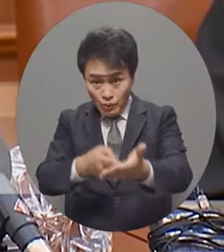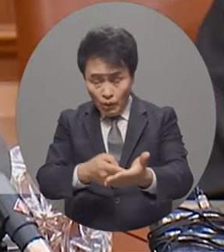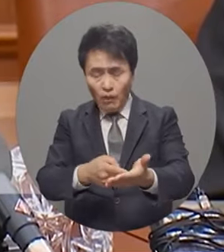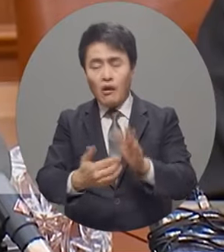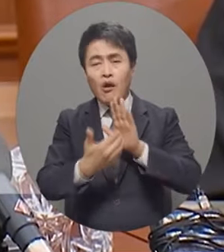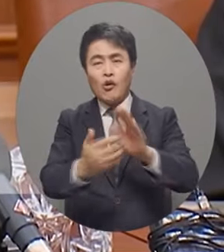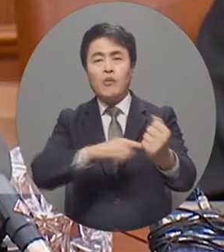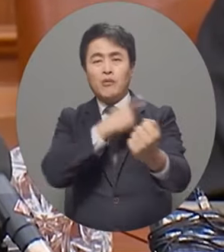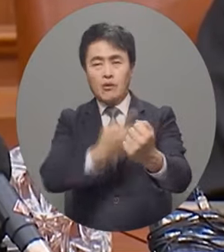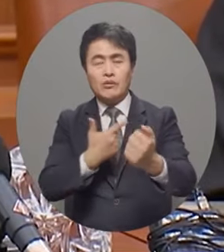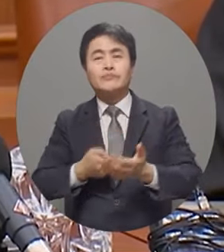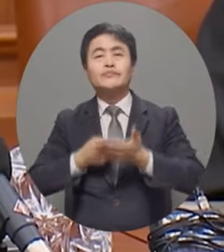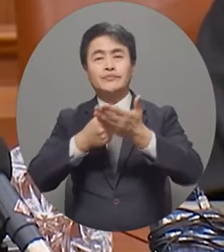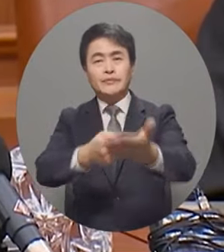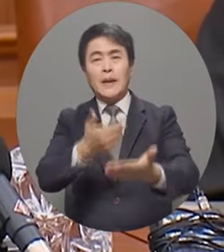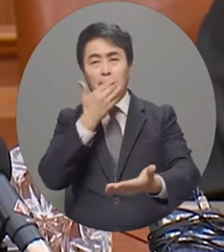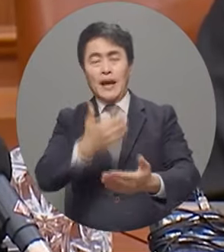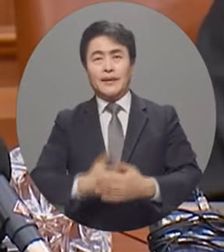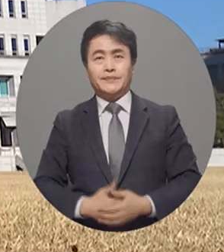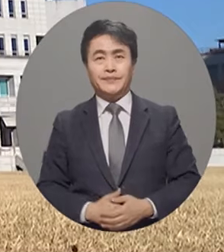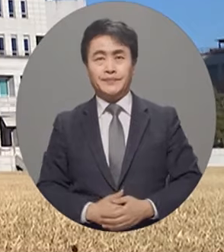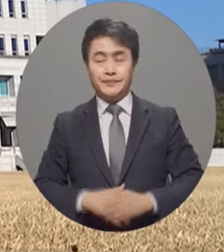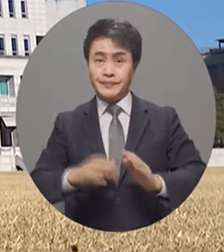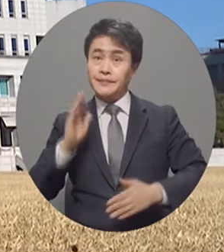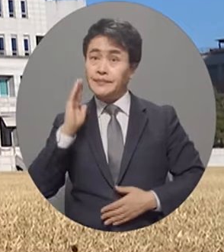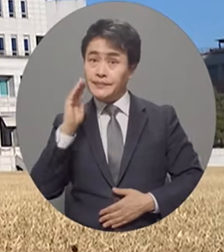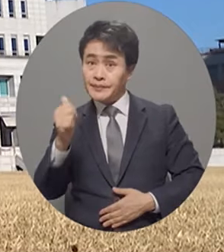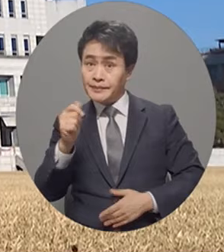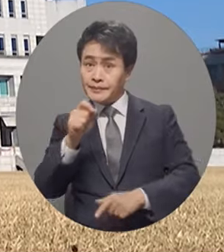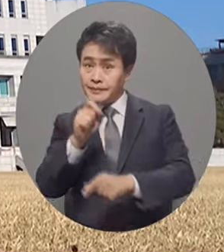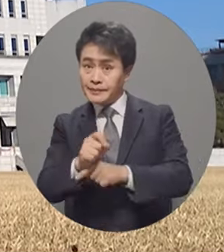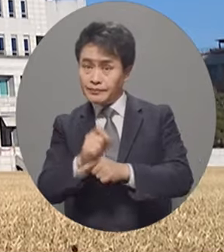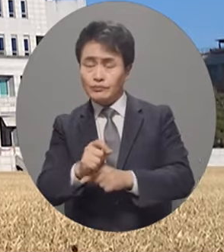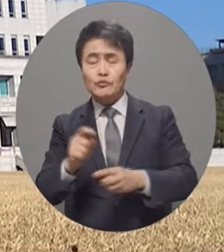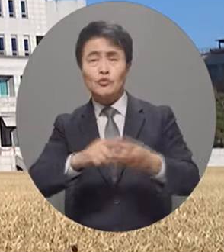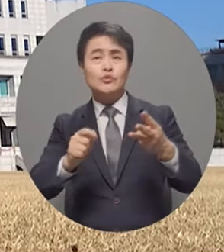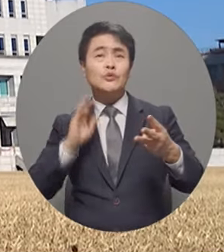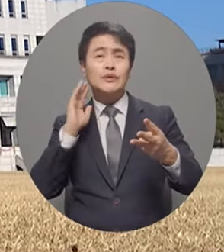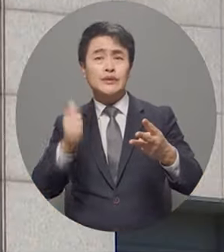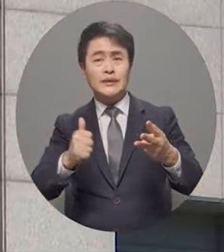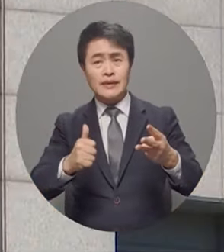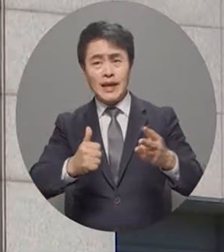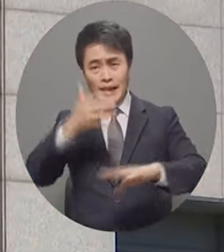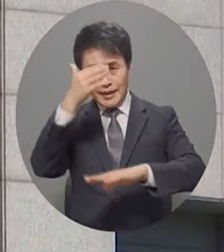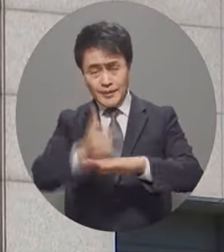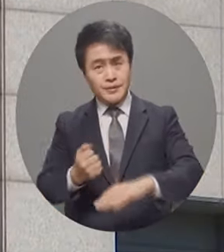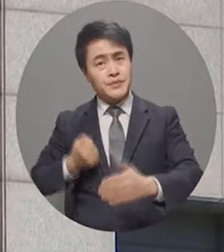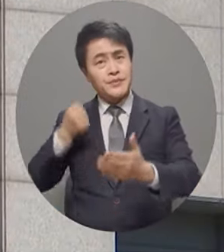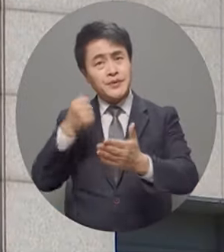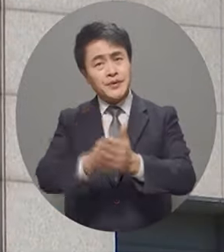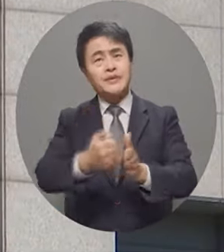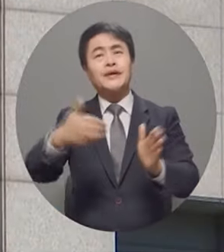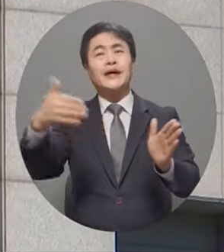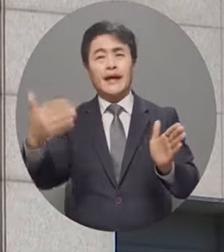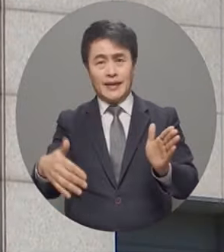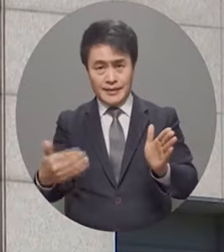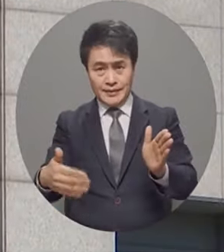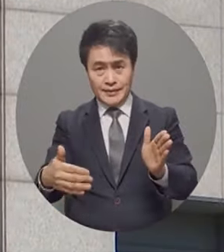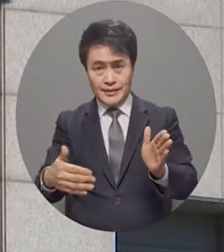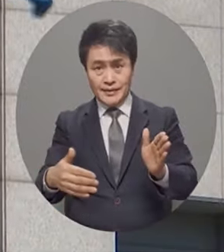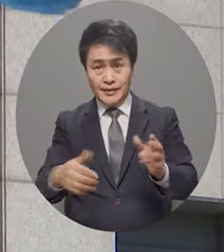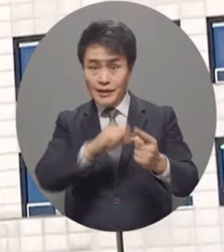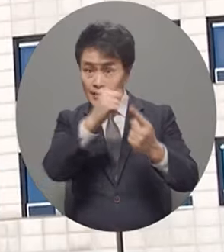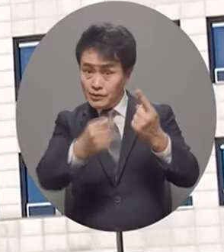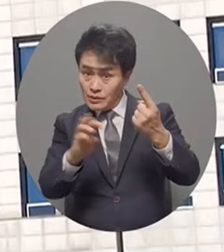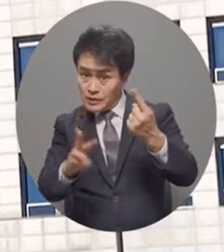행사를 건의할 걸로 예상됩니다. 대통령실은 다만 윤 대통령이 아직 최종 결정을 한건 아니라며 30일